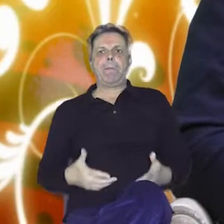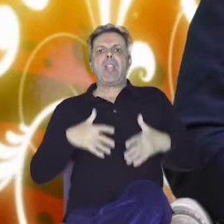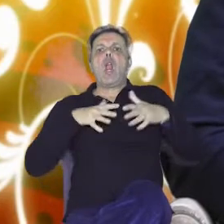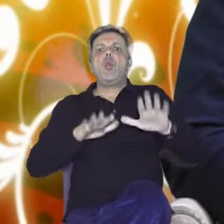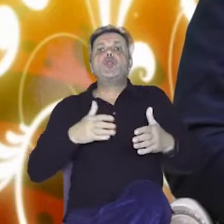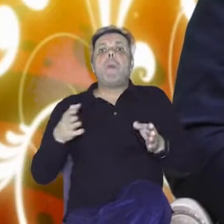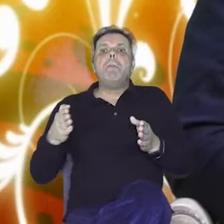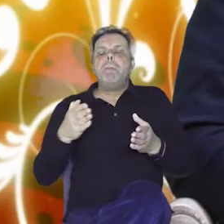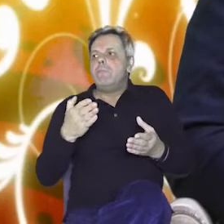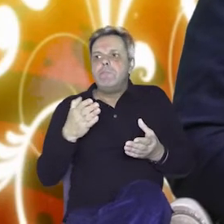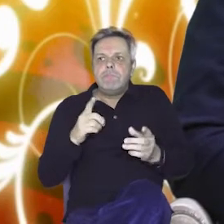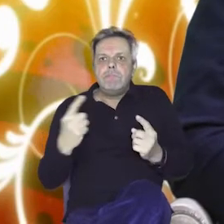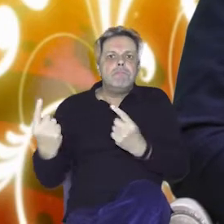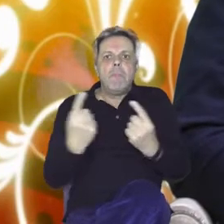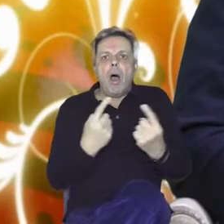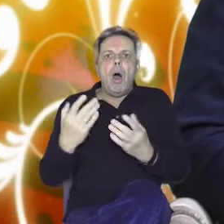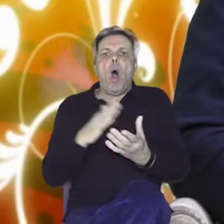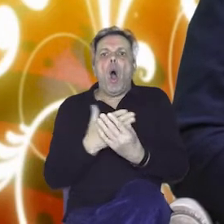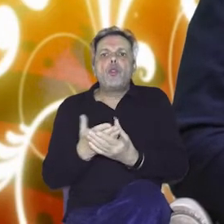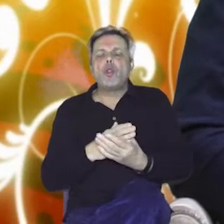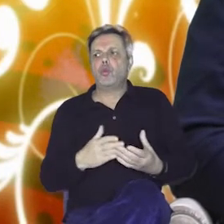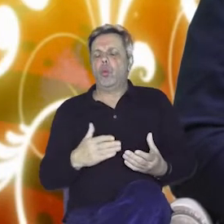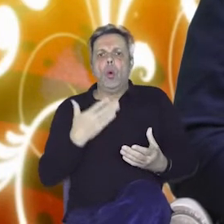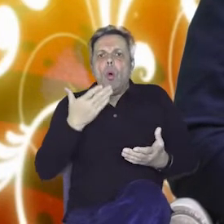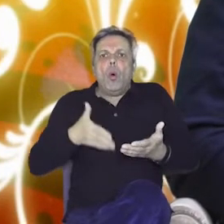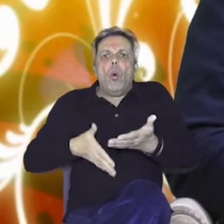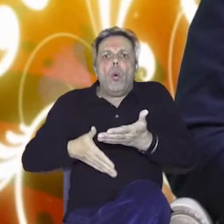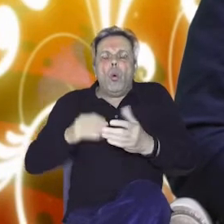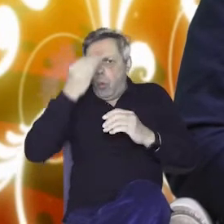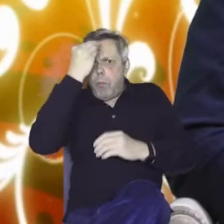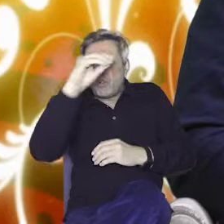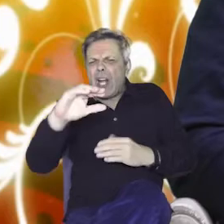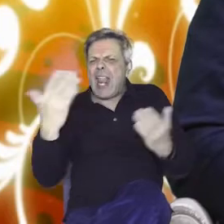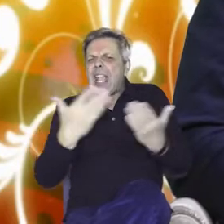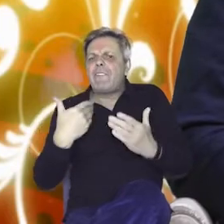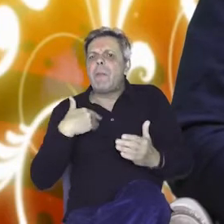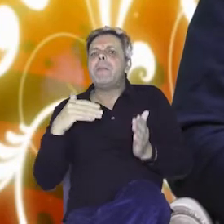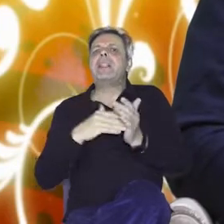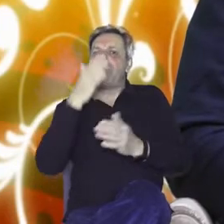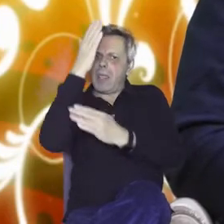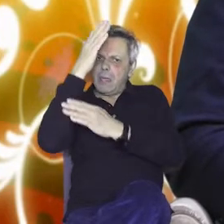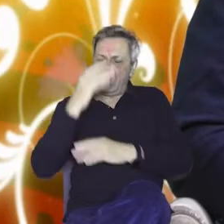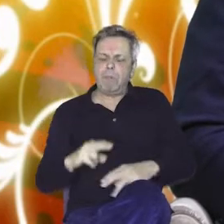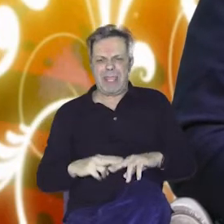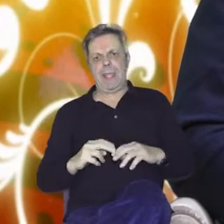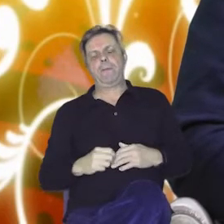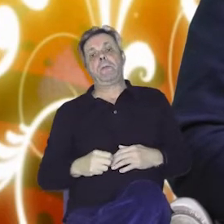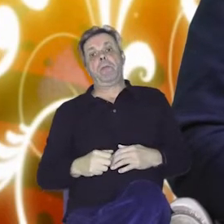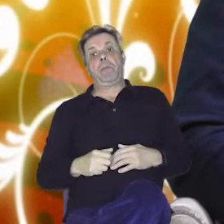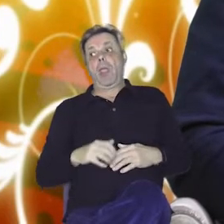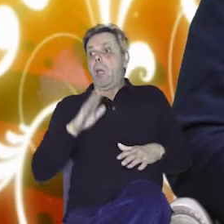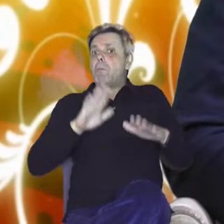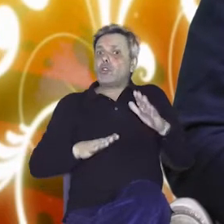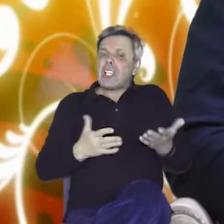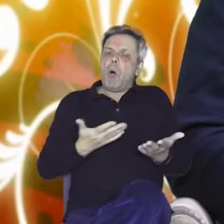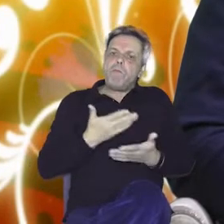odnosu, kao na neki način upozorenje kakvi bismo trebali biti, a možda smo na neki način